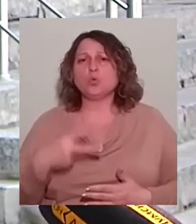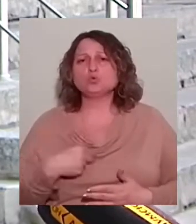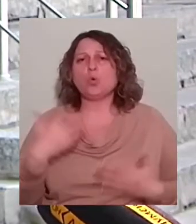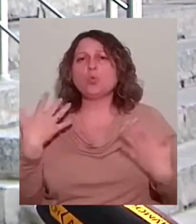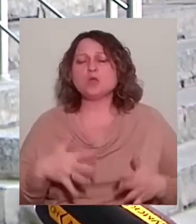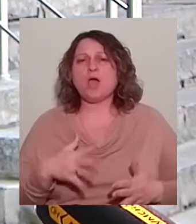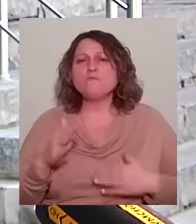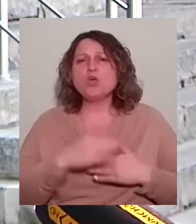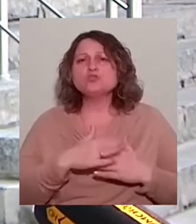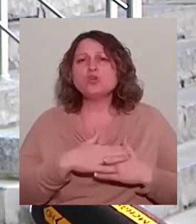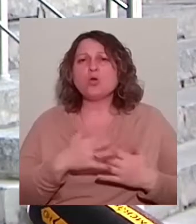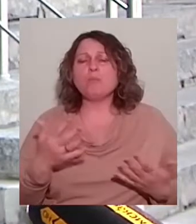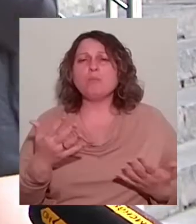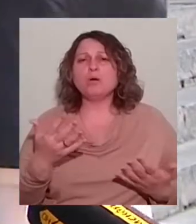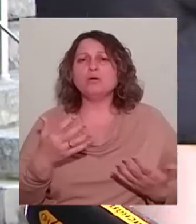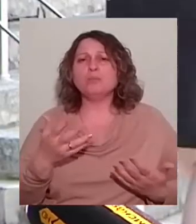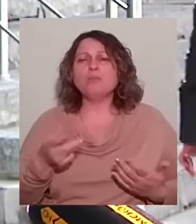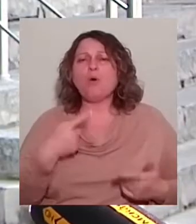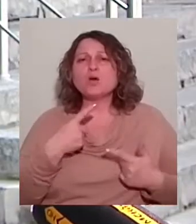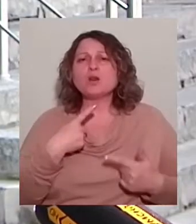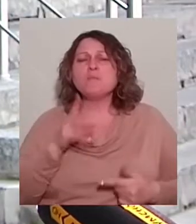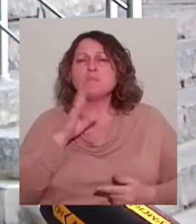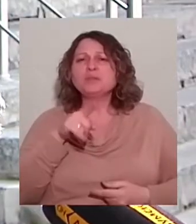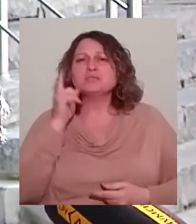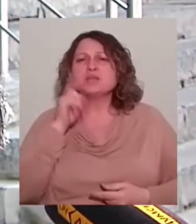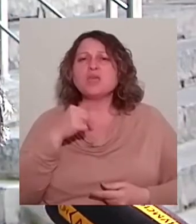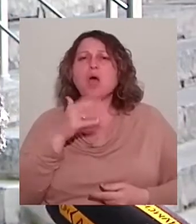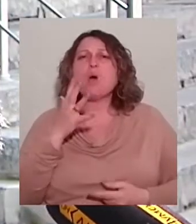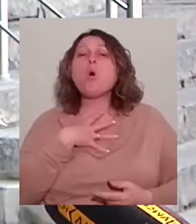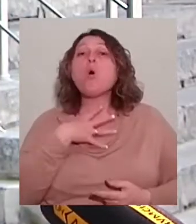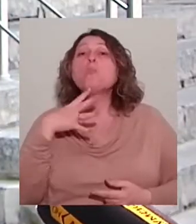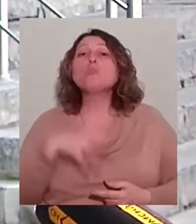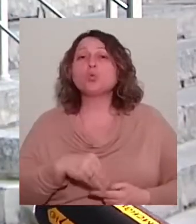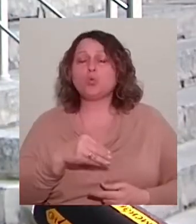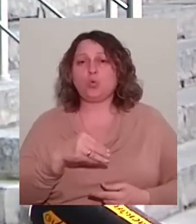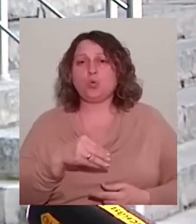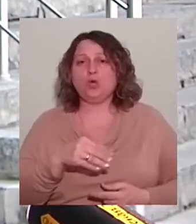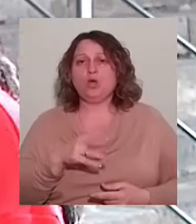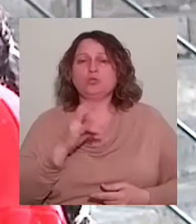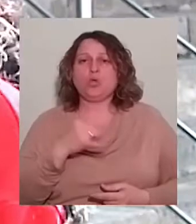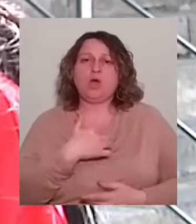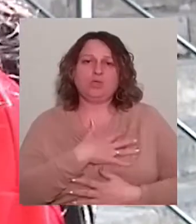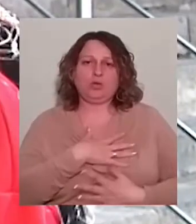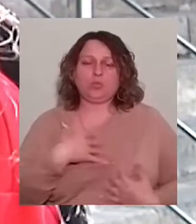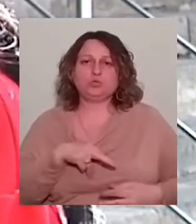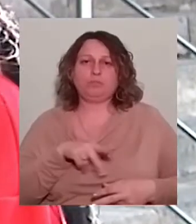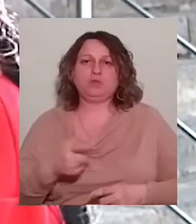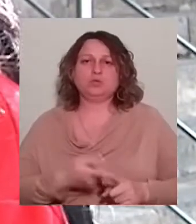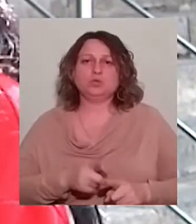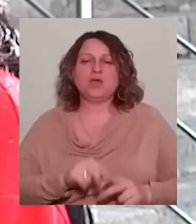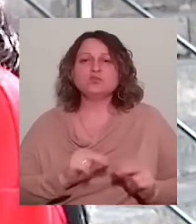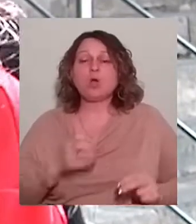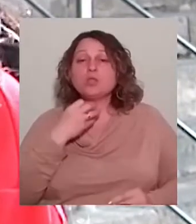я з нею говорила, вона мені сказала, мама, ти знаєш, я краще помру, але я не хочу більше ходити до цієї вчительки. Я коли почула ці